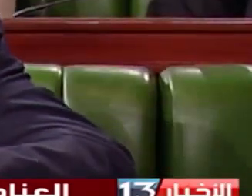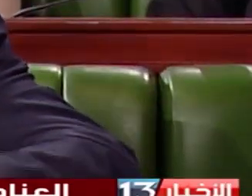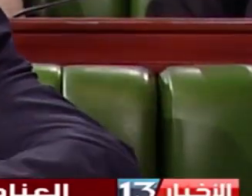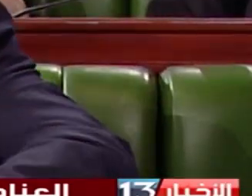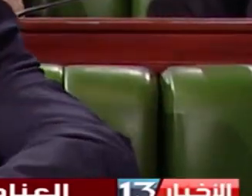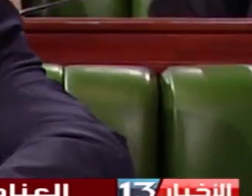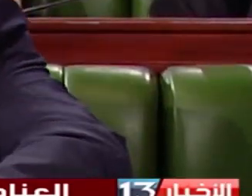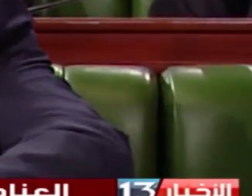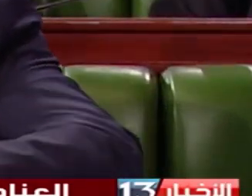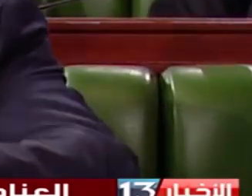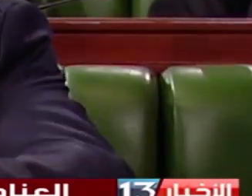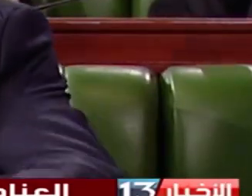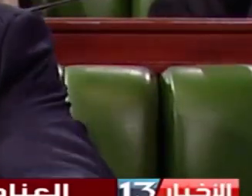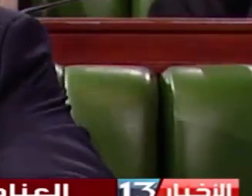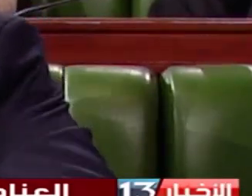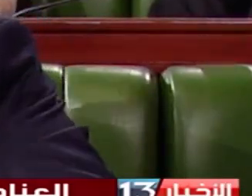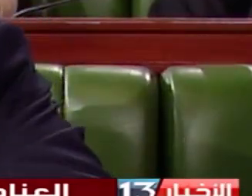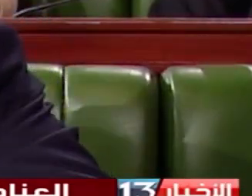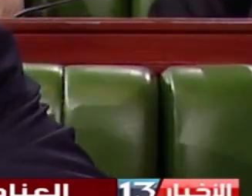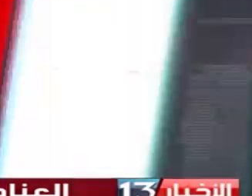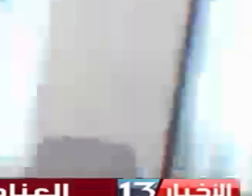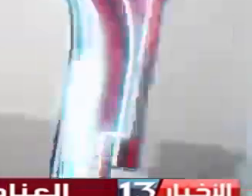بالك افواجا